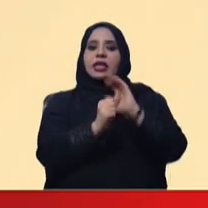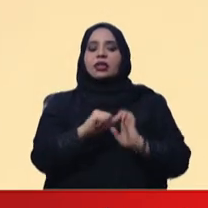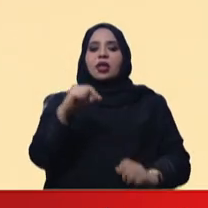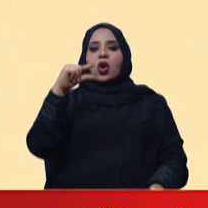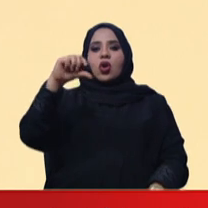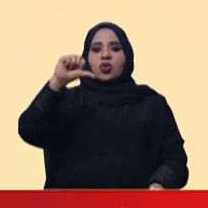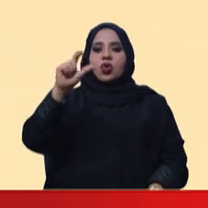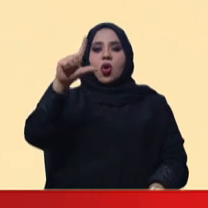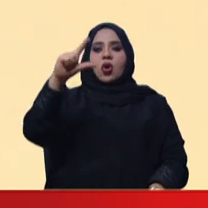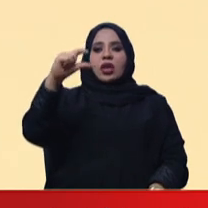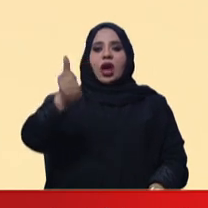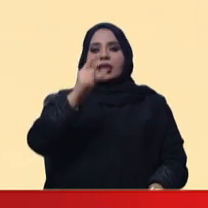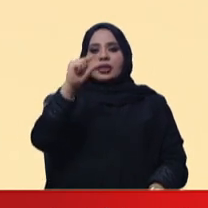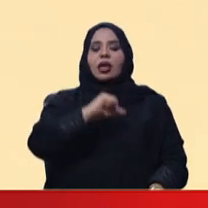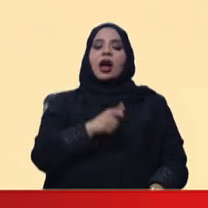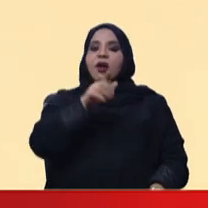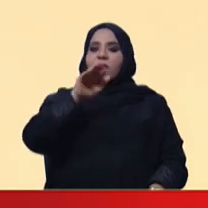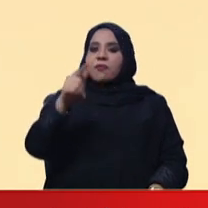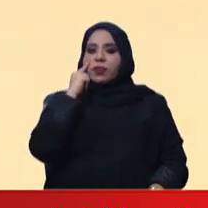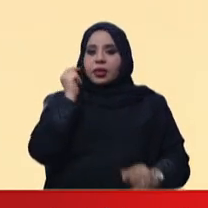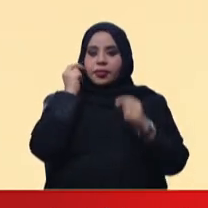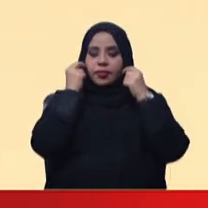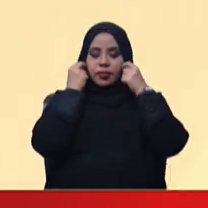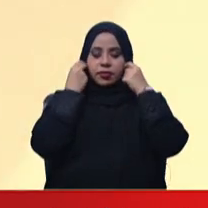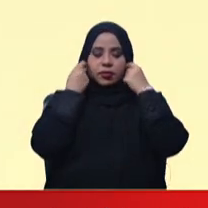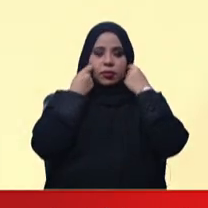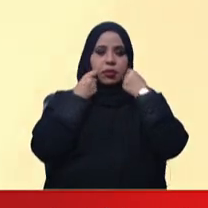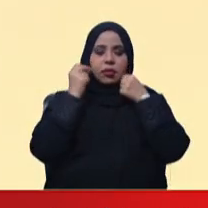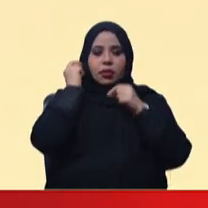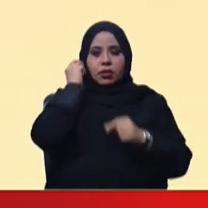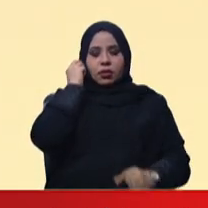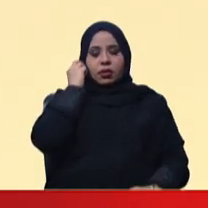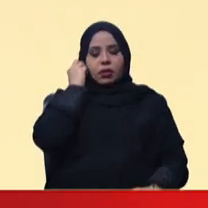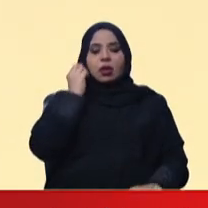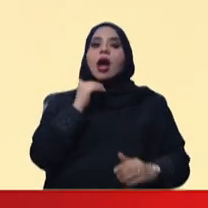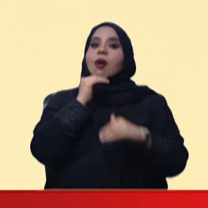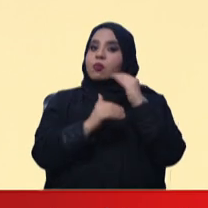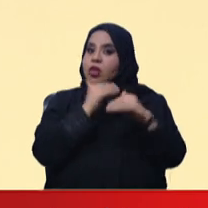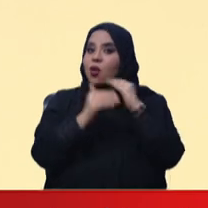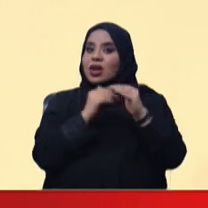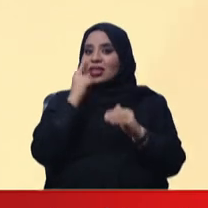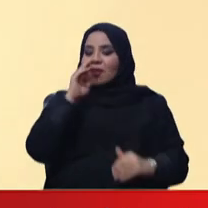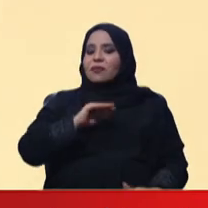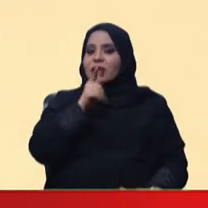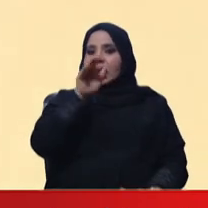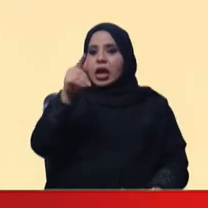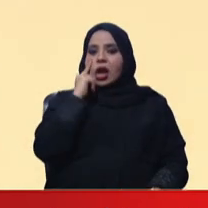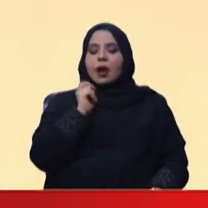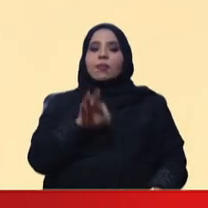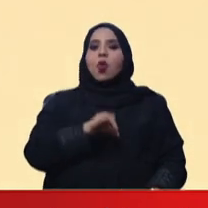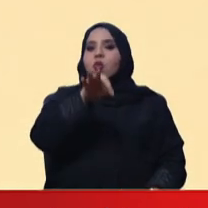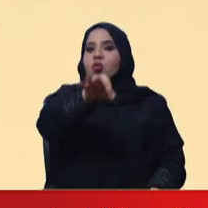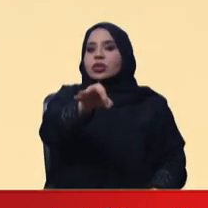دونالد ترامب. هناك سعي دؤوب ومتواصل ومستمر في طبيعة الحال للوصول بها إلى